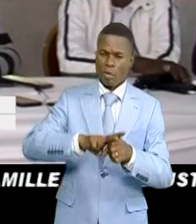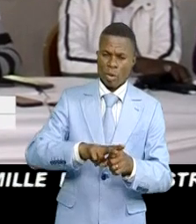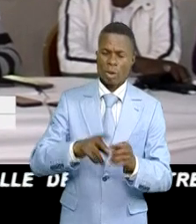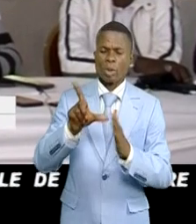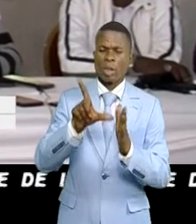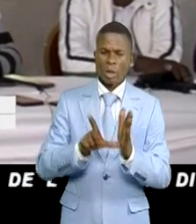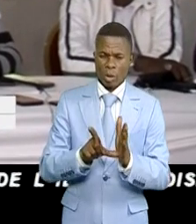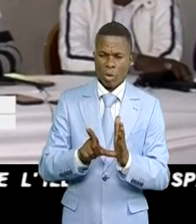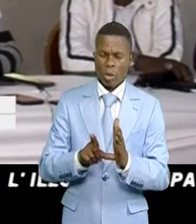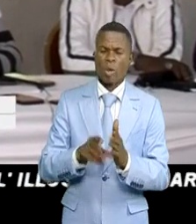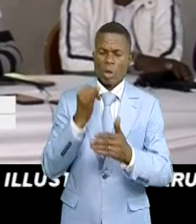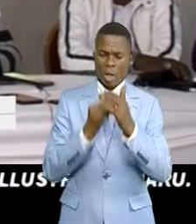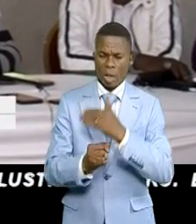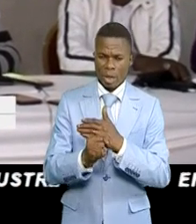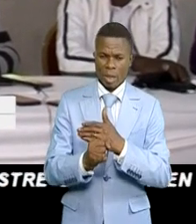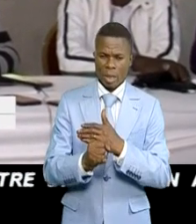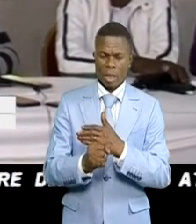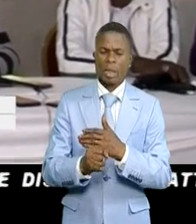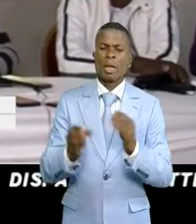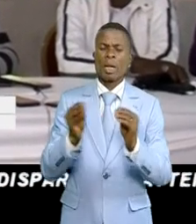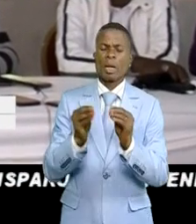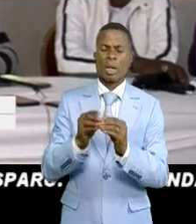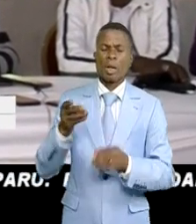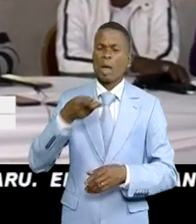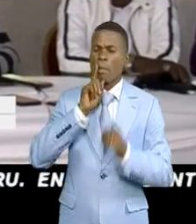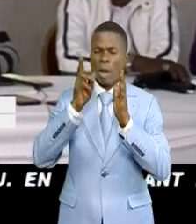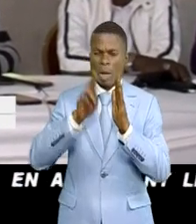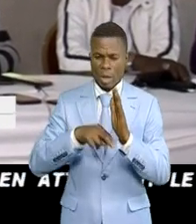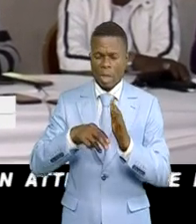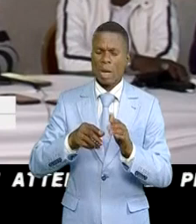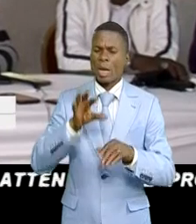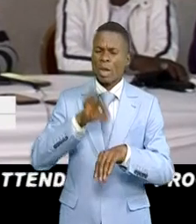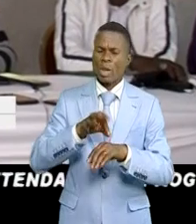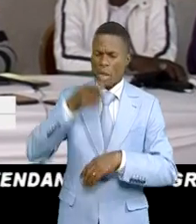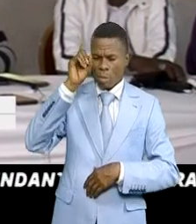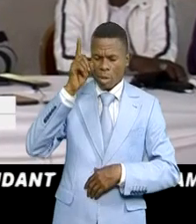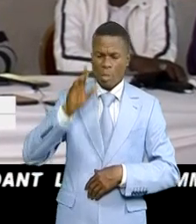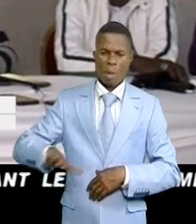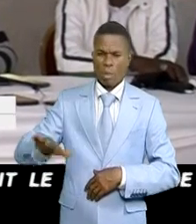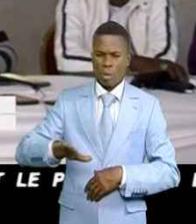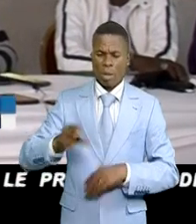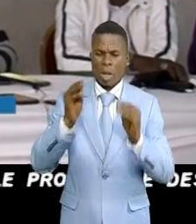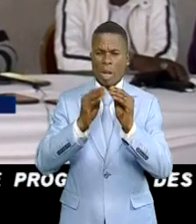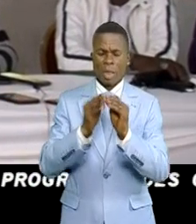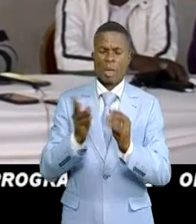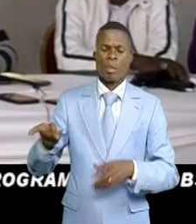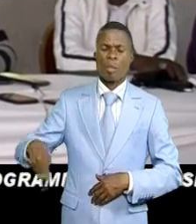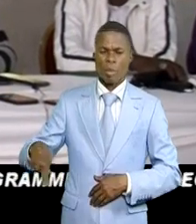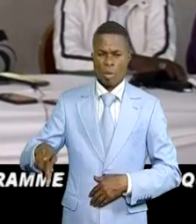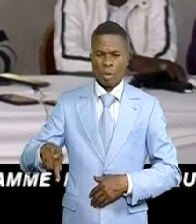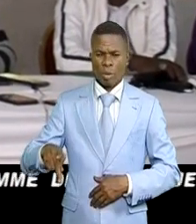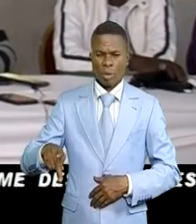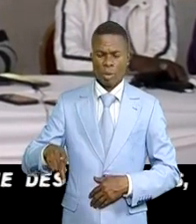intérieur, le contrôle parlementaire qui est une prérogative pourtant reconnue à l'Assemblée provinciale par